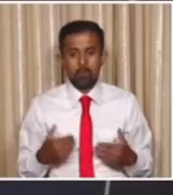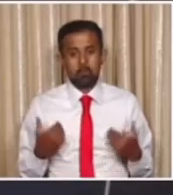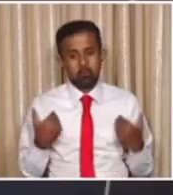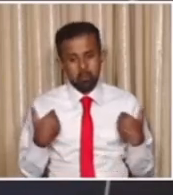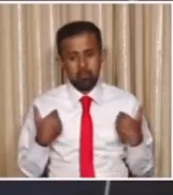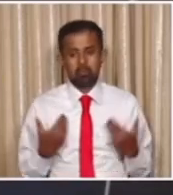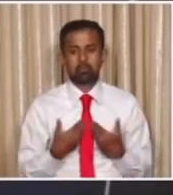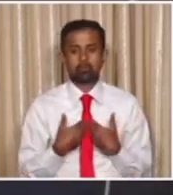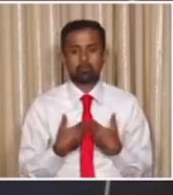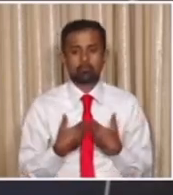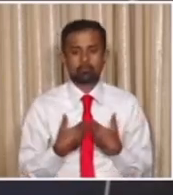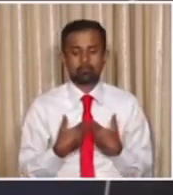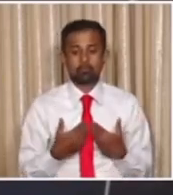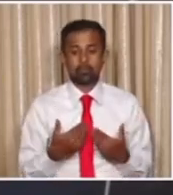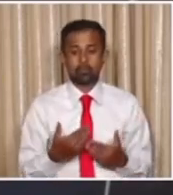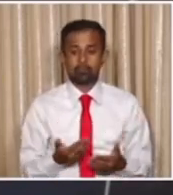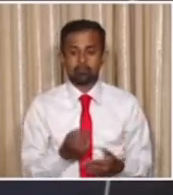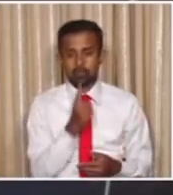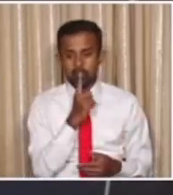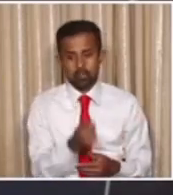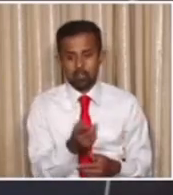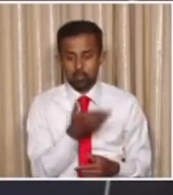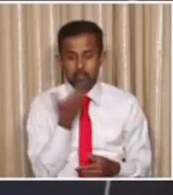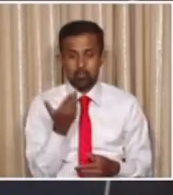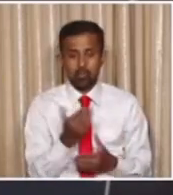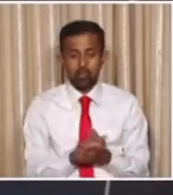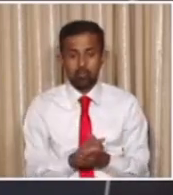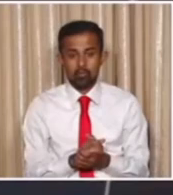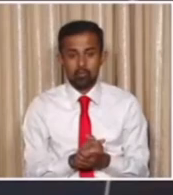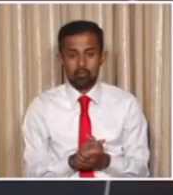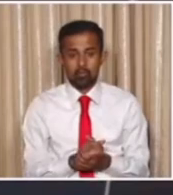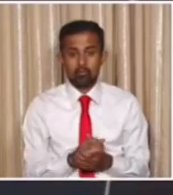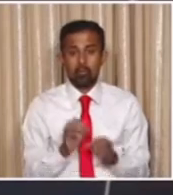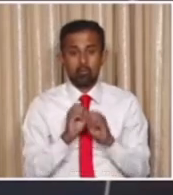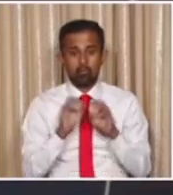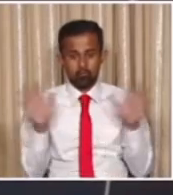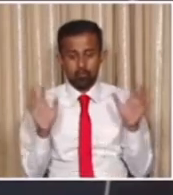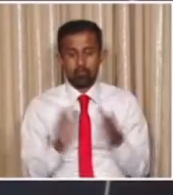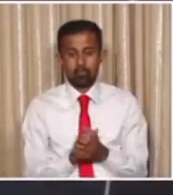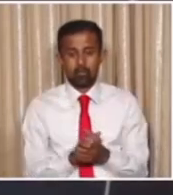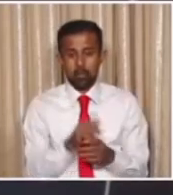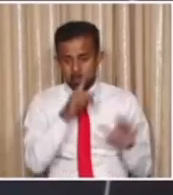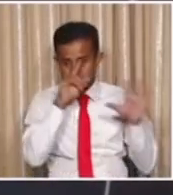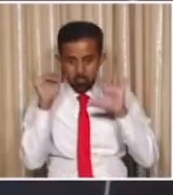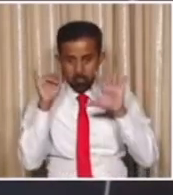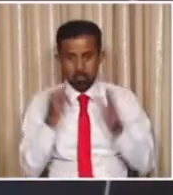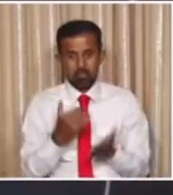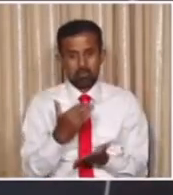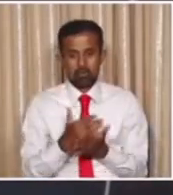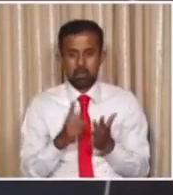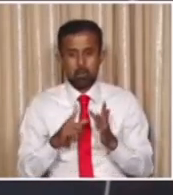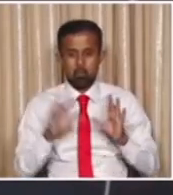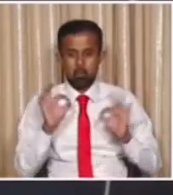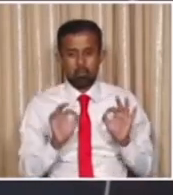කරන්න. ඊළඟට මම ඉල්ලන්න පුළුවන් මොරිටෝරියම් එක. දැන් අද බොහොම ප්‍රසිද්ධයි. මාසයකට මොරිටෝරියම් එකක් දෙන්න පොලි